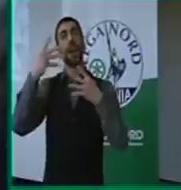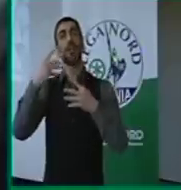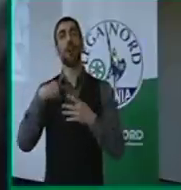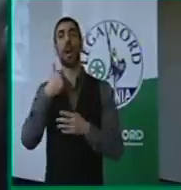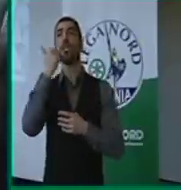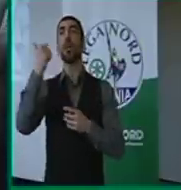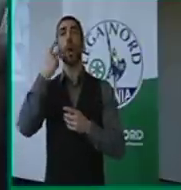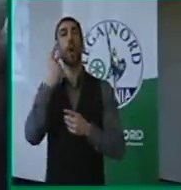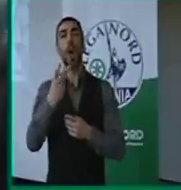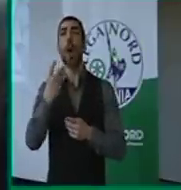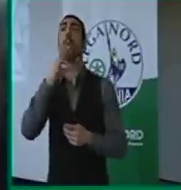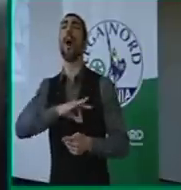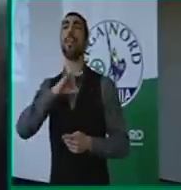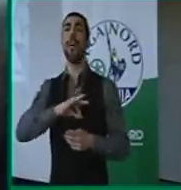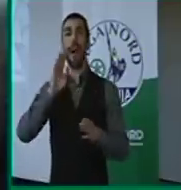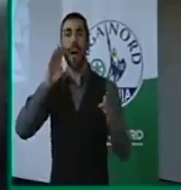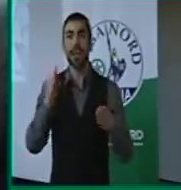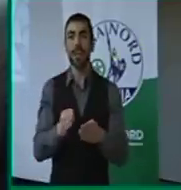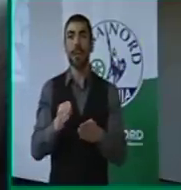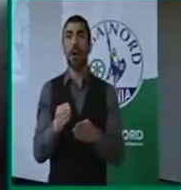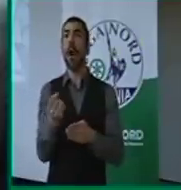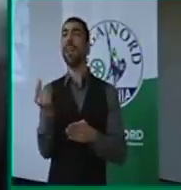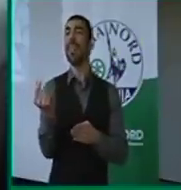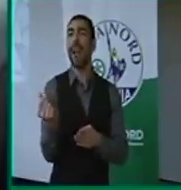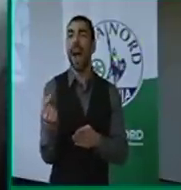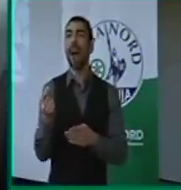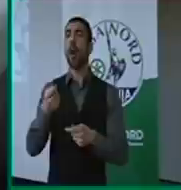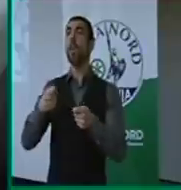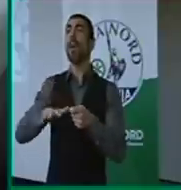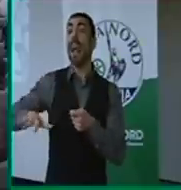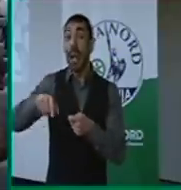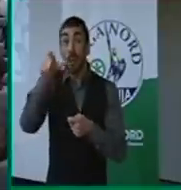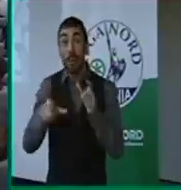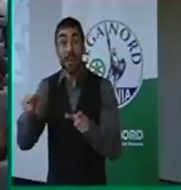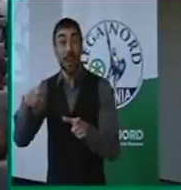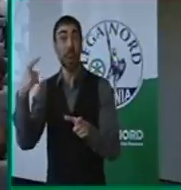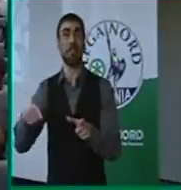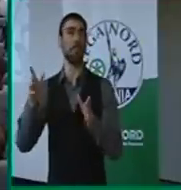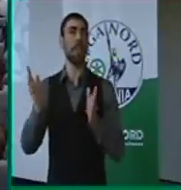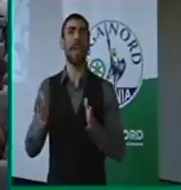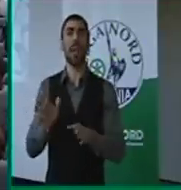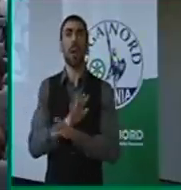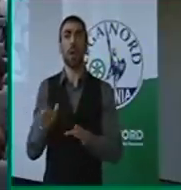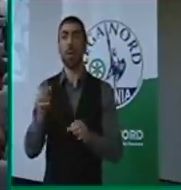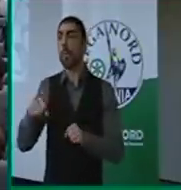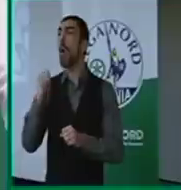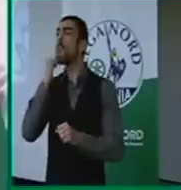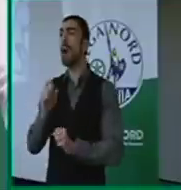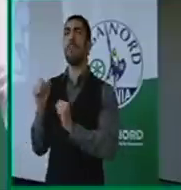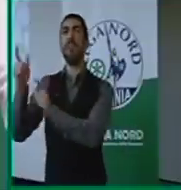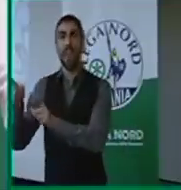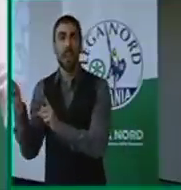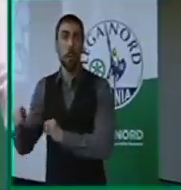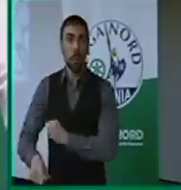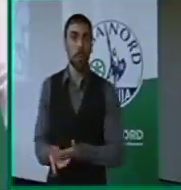nell'ottica del profitto del denaro e del mercato è gente pericolosa è gente che vende sua madre